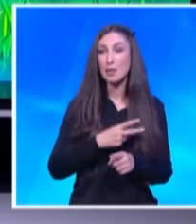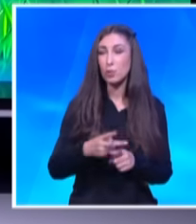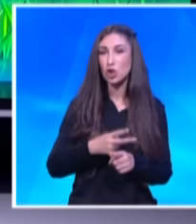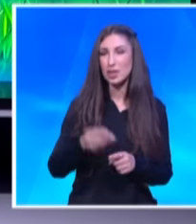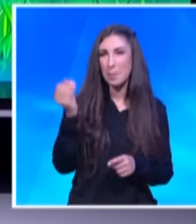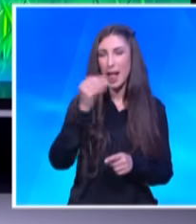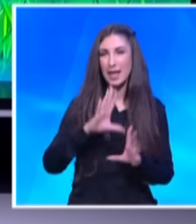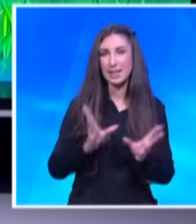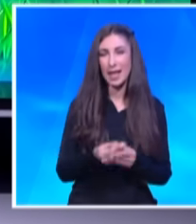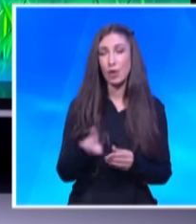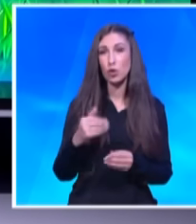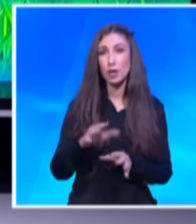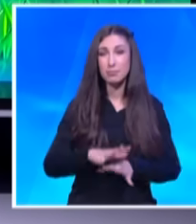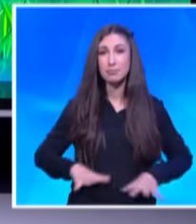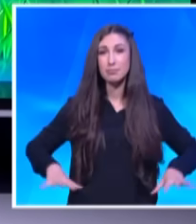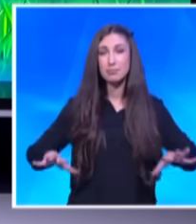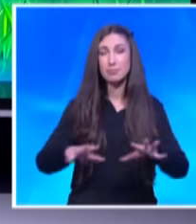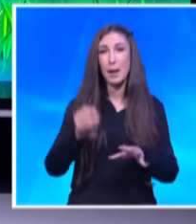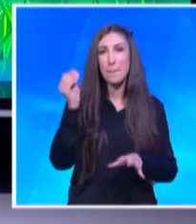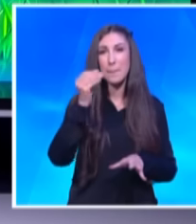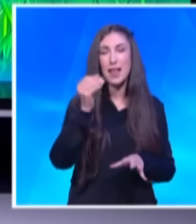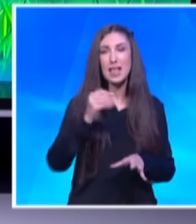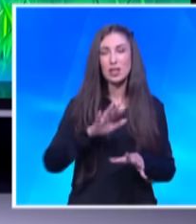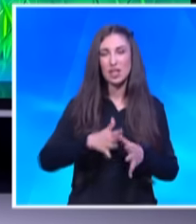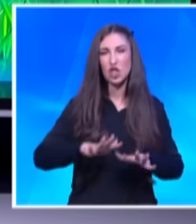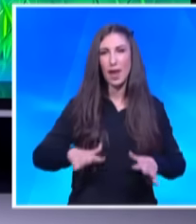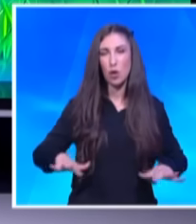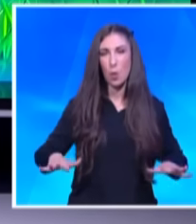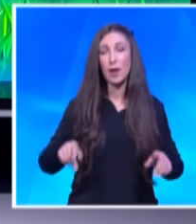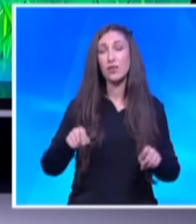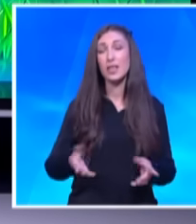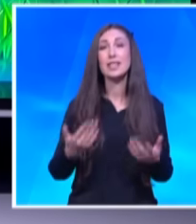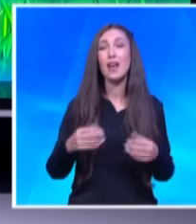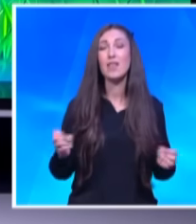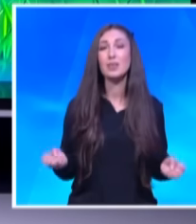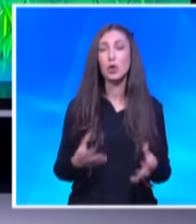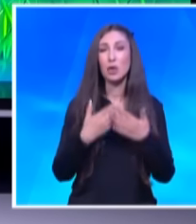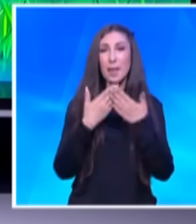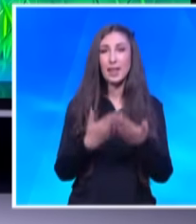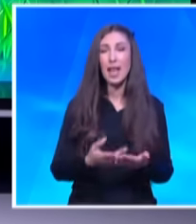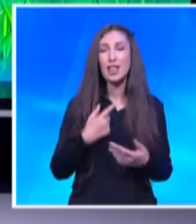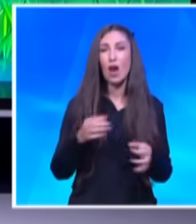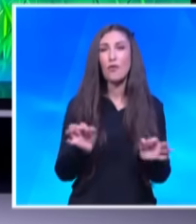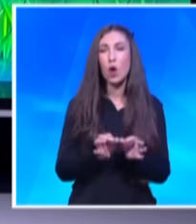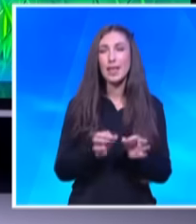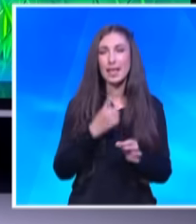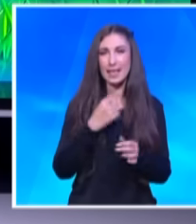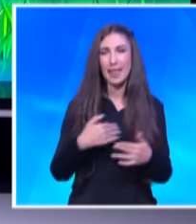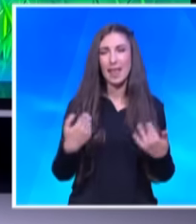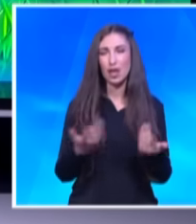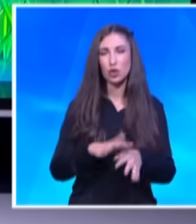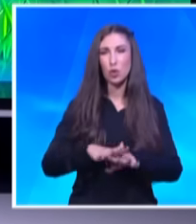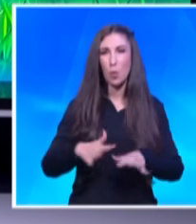България заедно» ще обхване и българската акватория на Черно море. Това става възможно благодарение на Фондация за нашето море